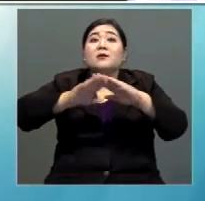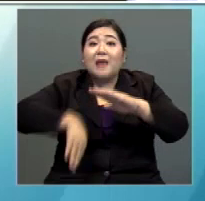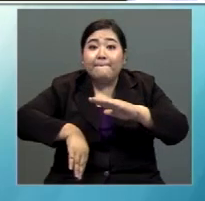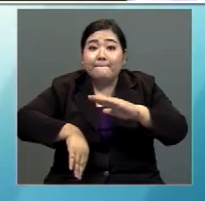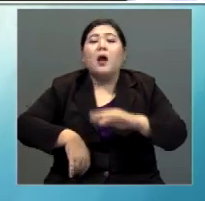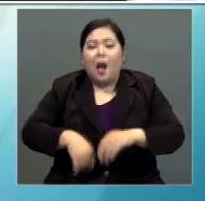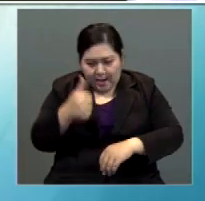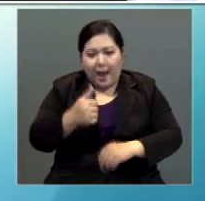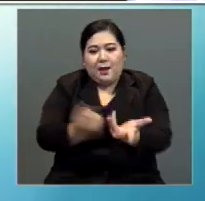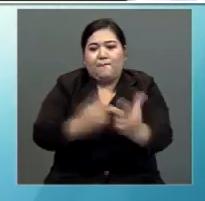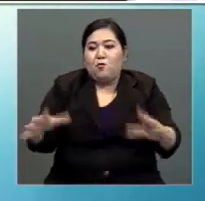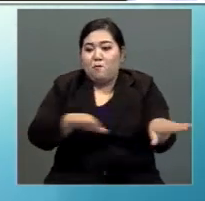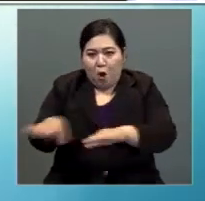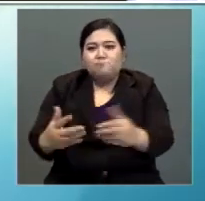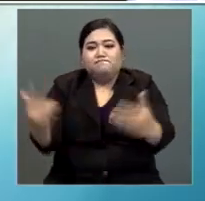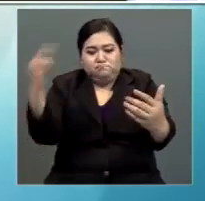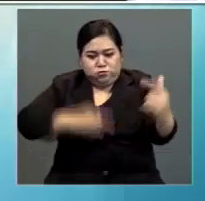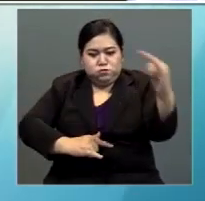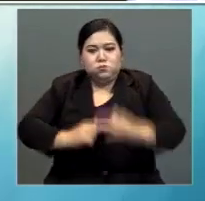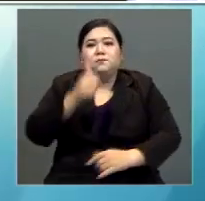จะไดไมมีเหตุการณที่เดินข้นอกครับ